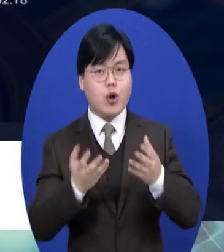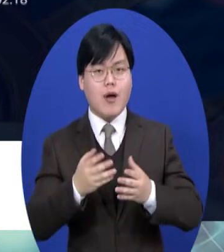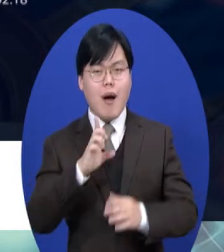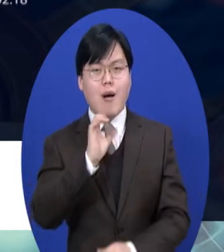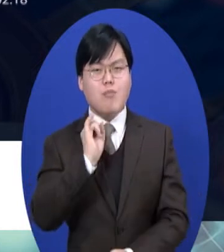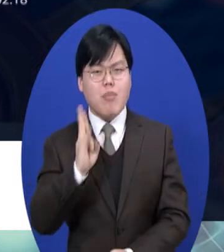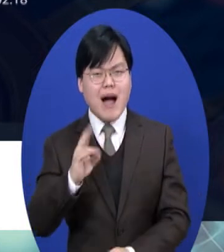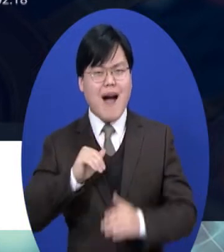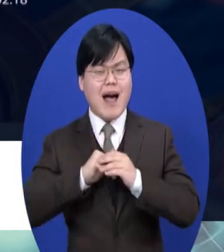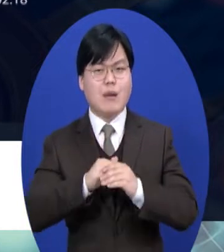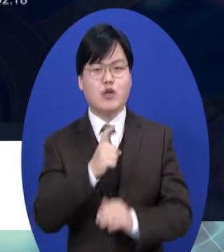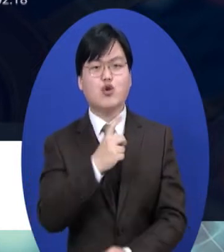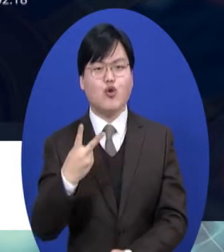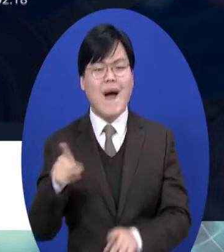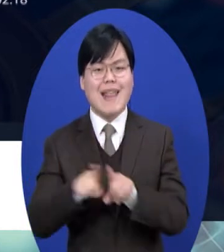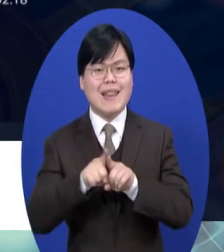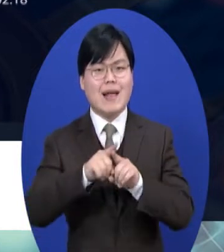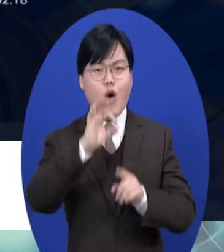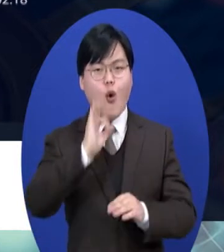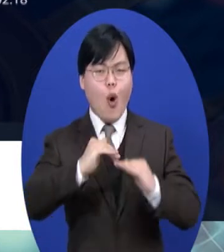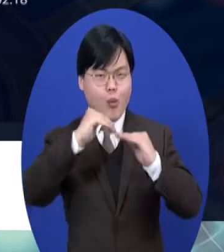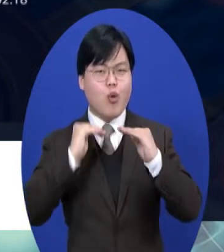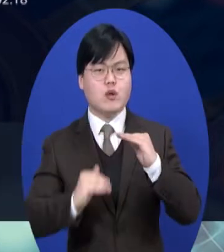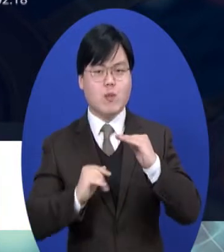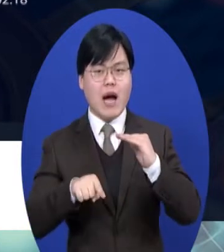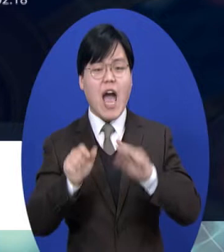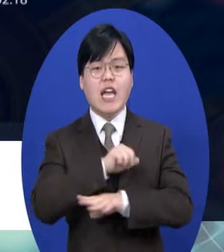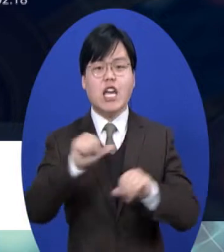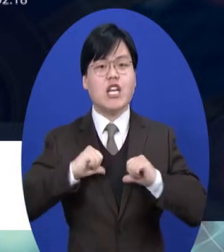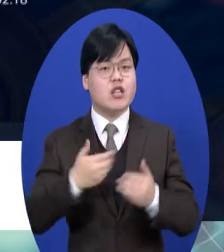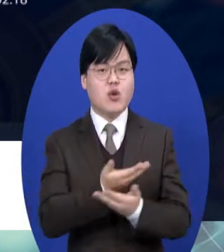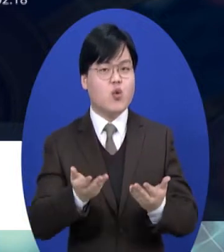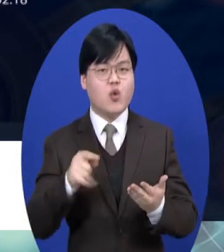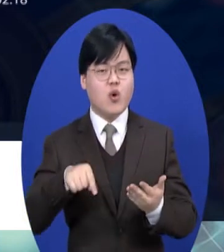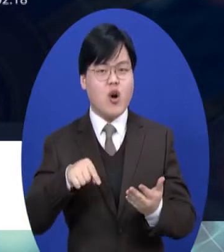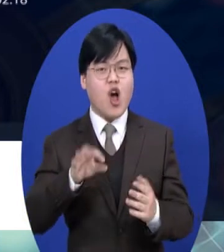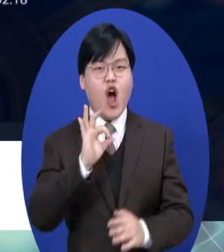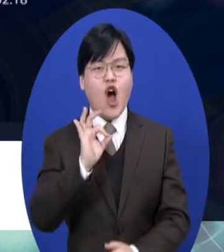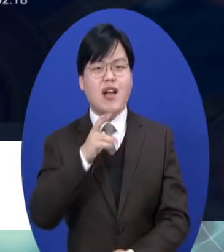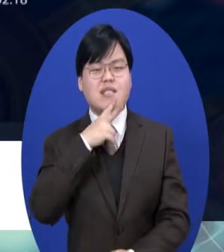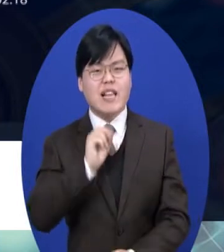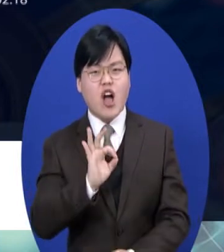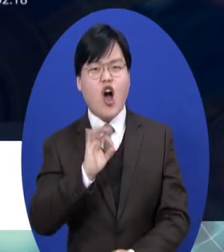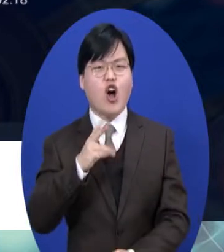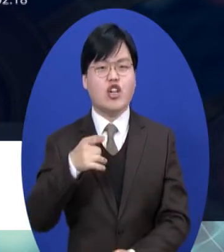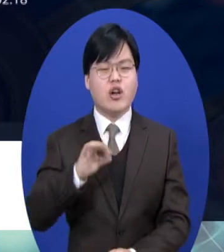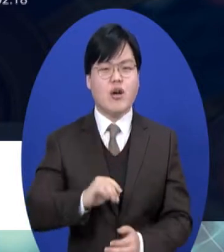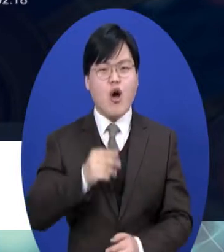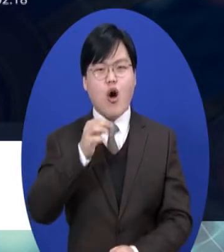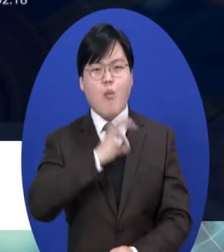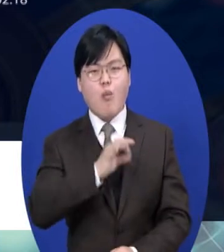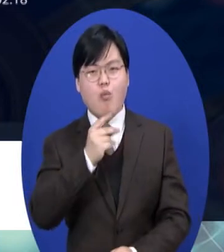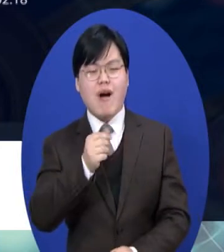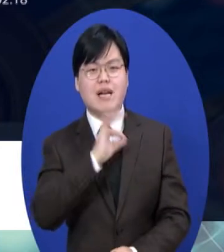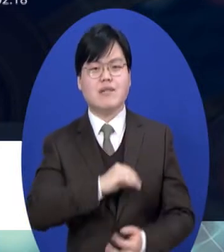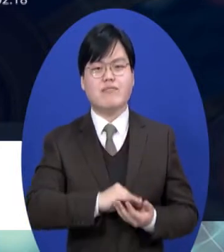банкны хадгаламжийн хөв буурсан байна. Тэгэхээр мэдээж хэрэг иргэд маань одоо энэ үед яаж юм бэ гэхээр оргын их үсвэр бат хааж ирж чинь тийм өөр ямар